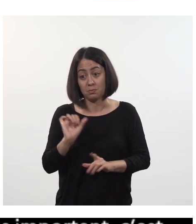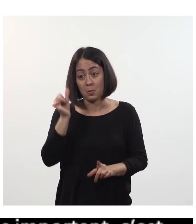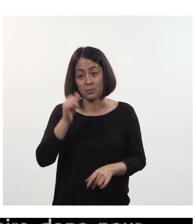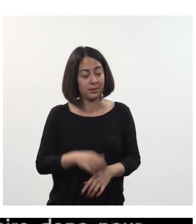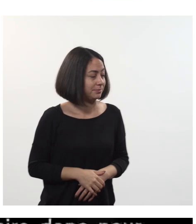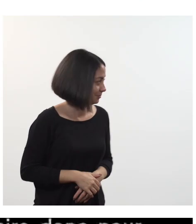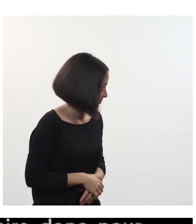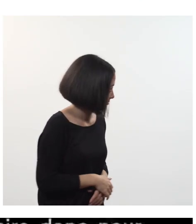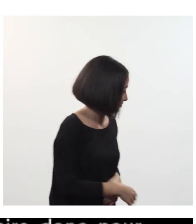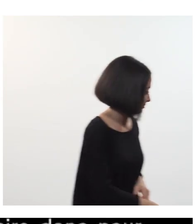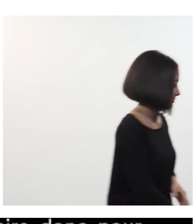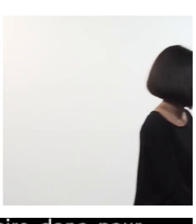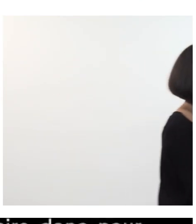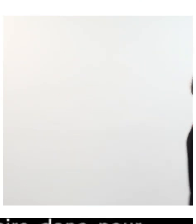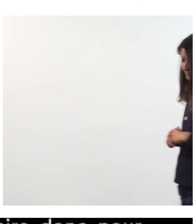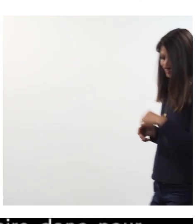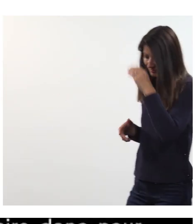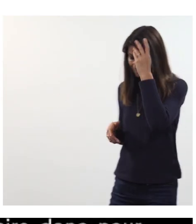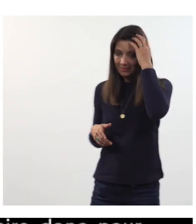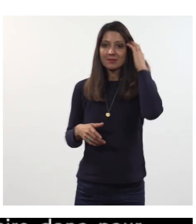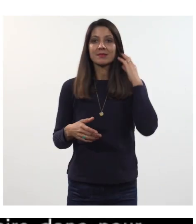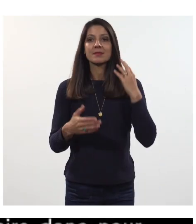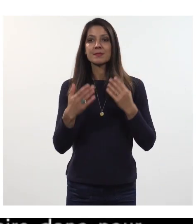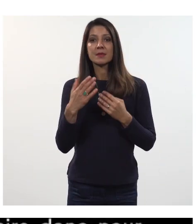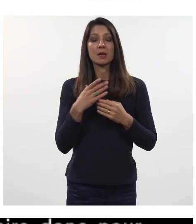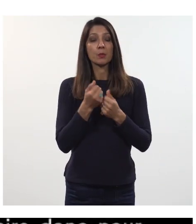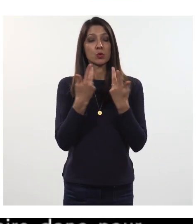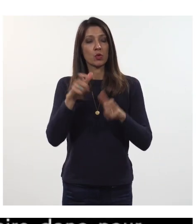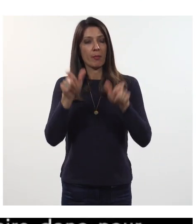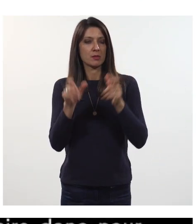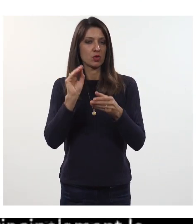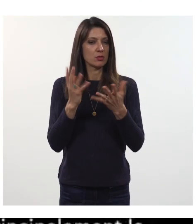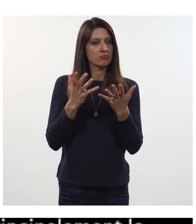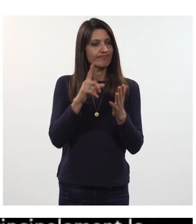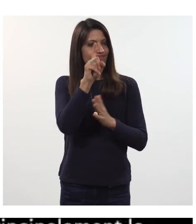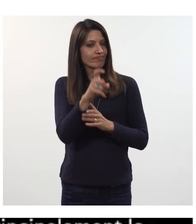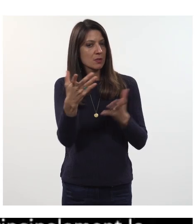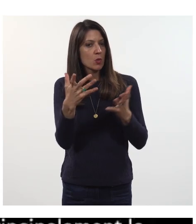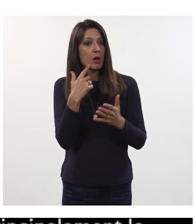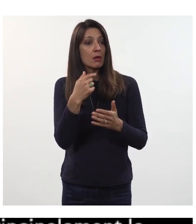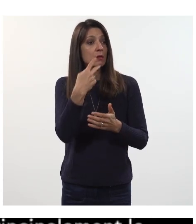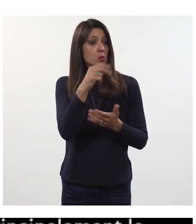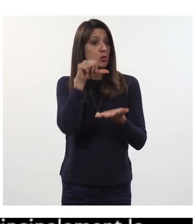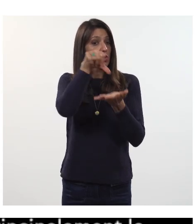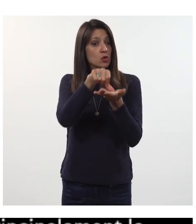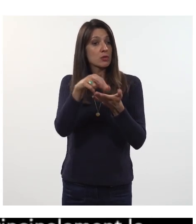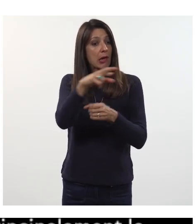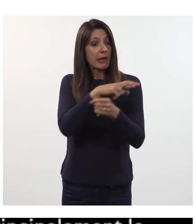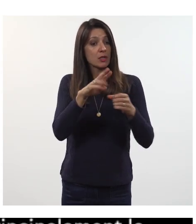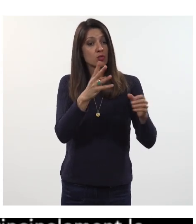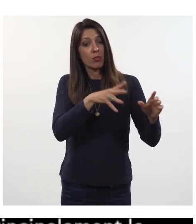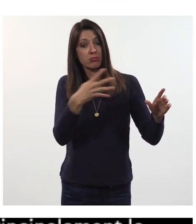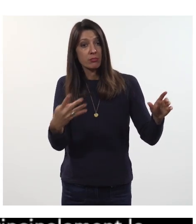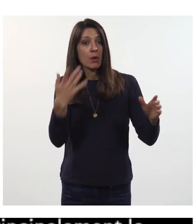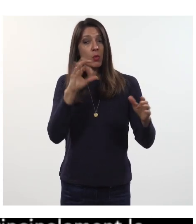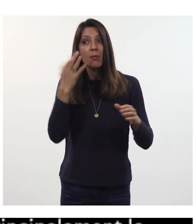Merci beaucoup. Madame Villemontex, il y a beaucoup de personnes aussi qui se demandent si votre centre intervient dans d'autres régions ou existe dans d'autres régions.